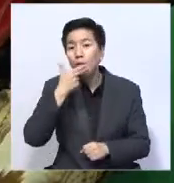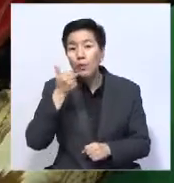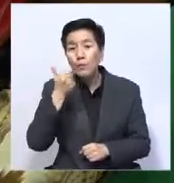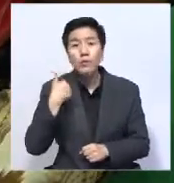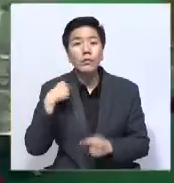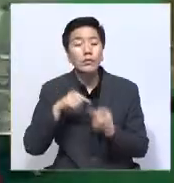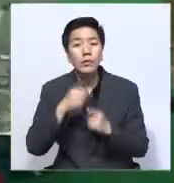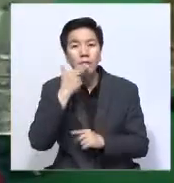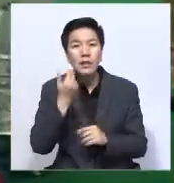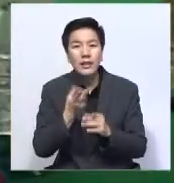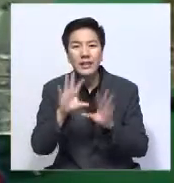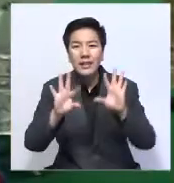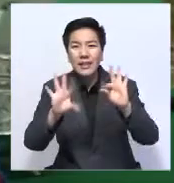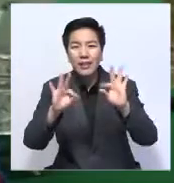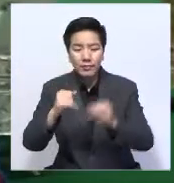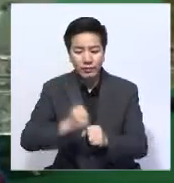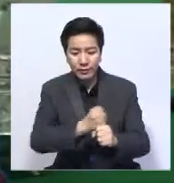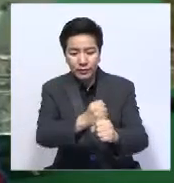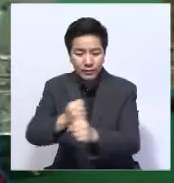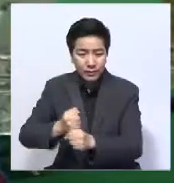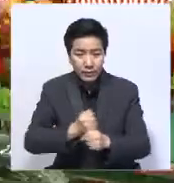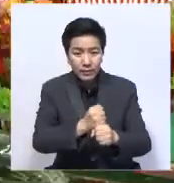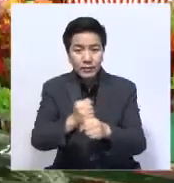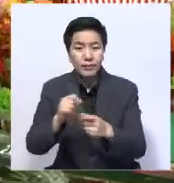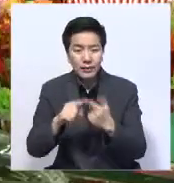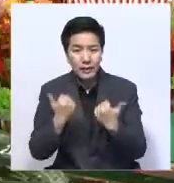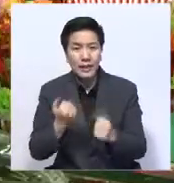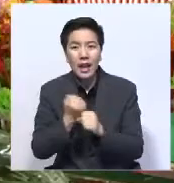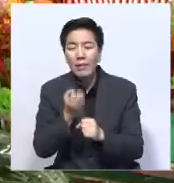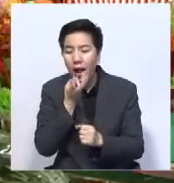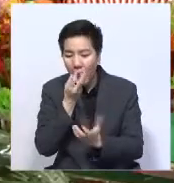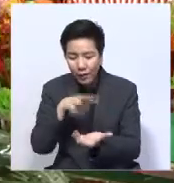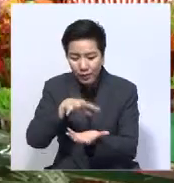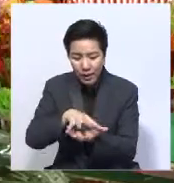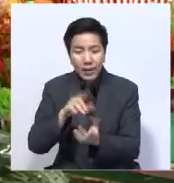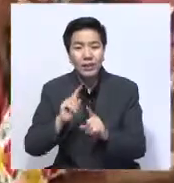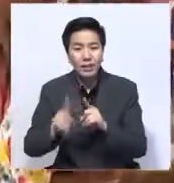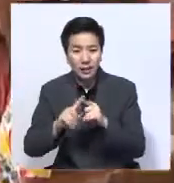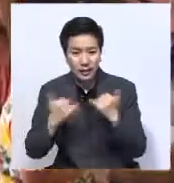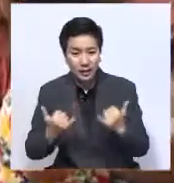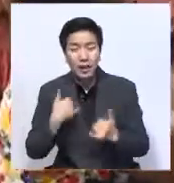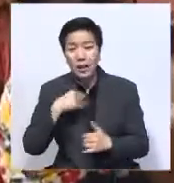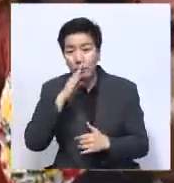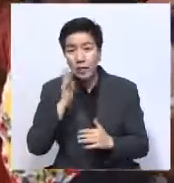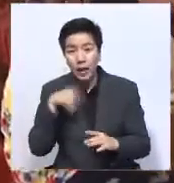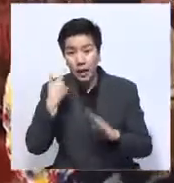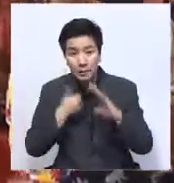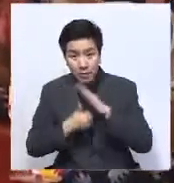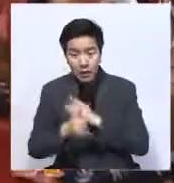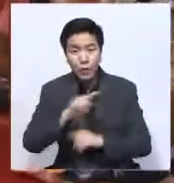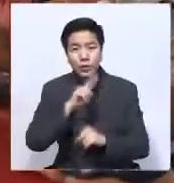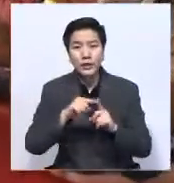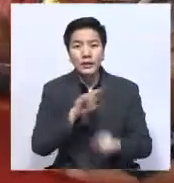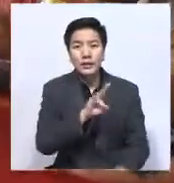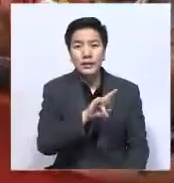บ้านด้วยนะคะก็คือกาละแมแล้วก็ข้าวแช่ซึ่งก่อนช่วงสงกรานต์ก็จะมีการเตรียมงานเอาไว้ให้เรียบร้อยซึ่งถ้าใครมาช่วงระหว่างวัน